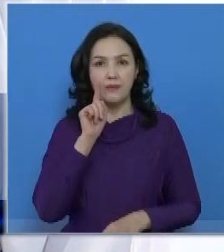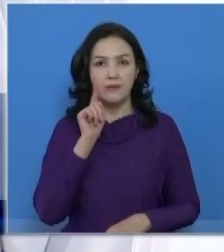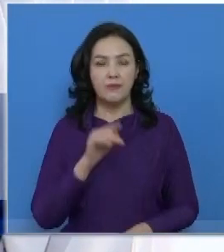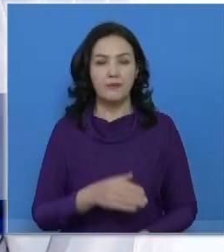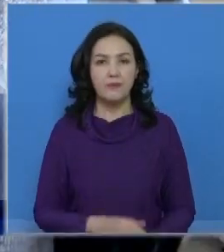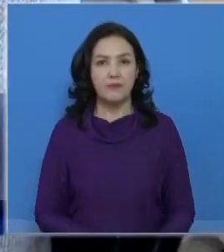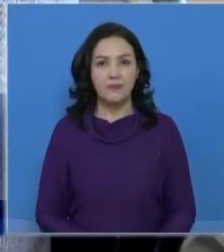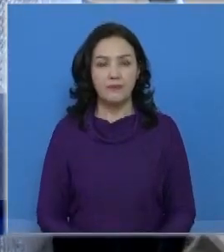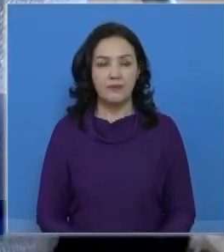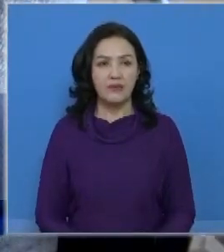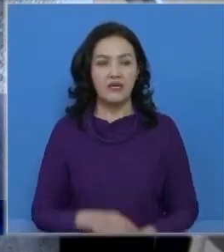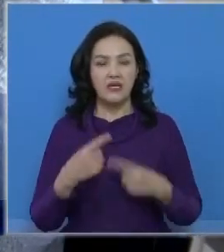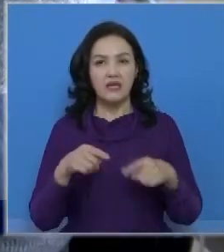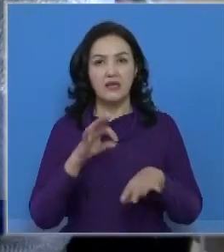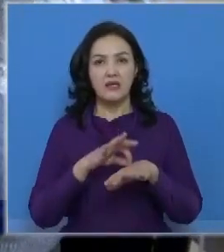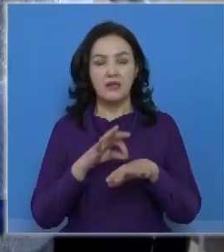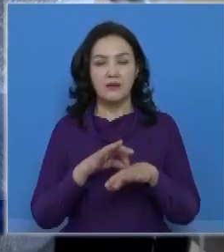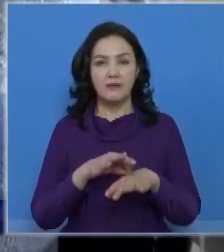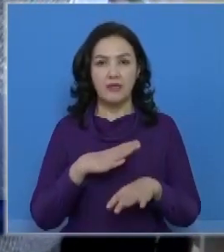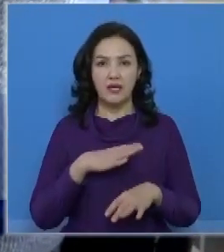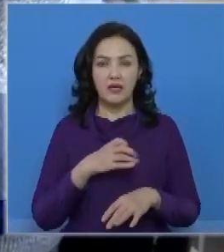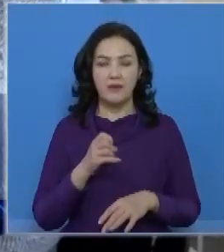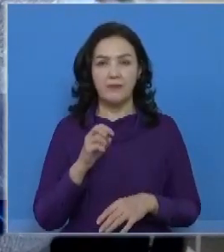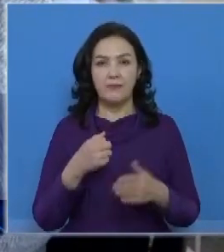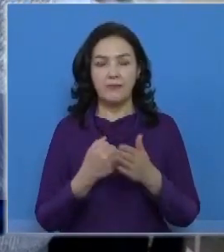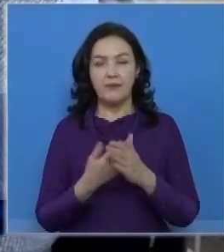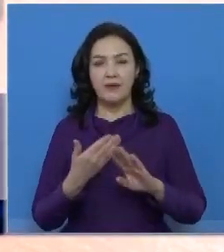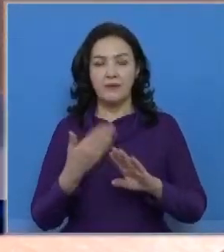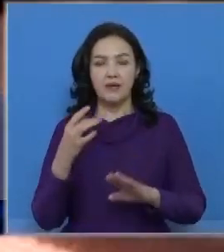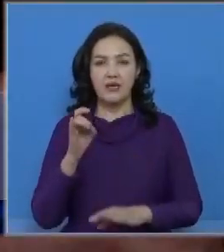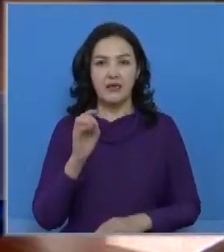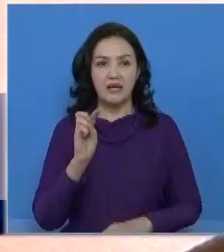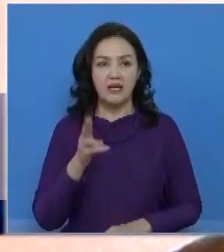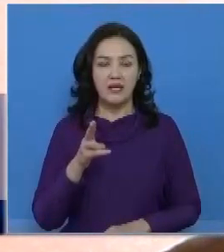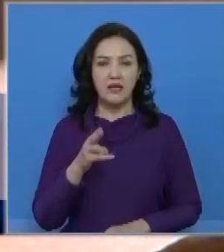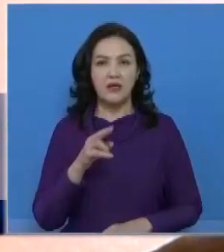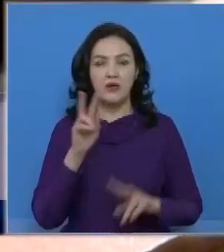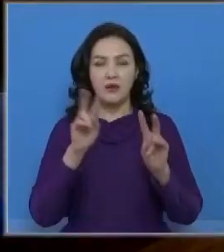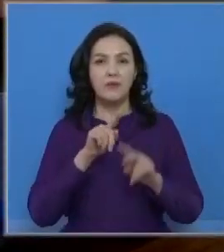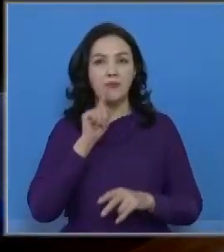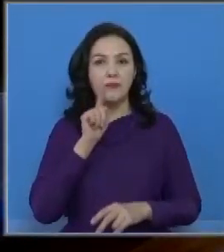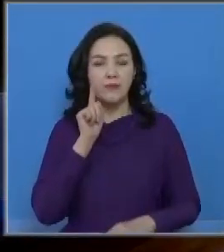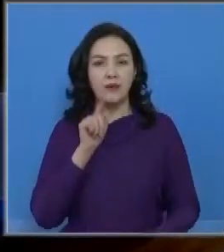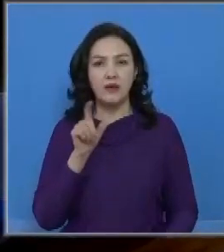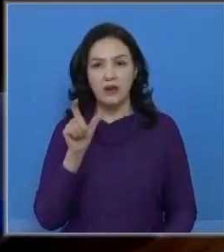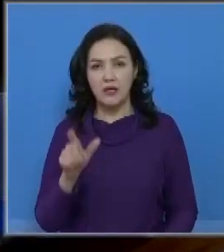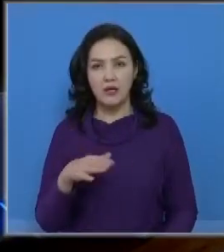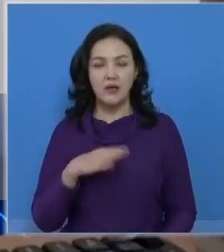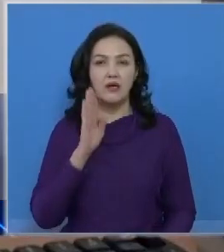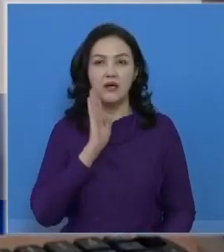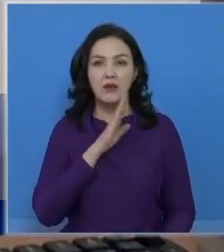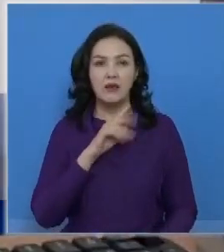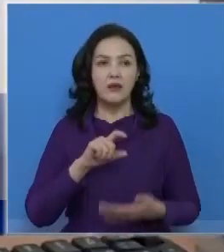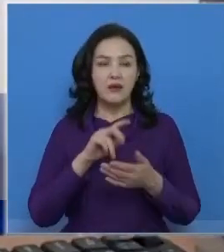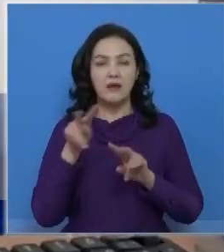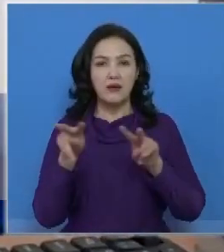молодые люди некоторые болезни относящиеся к предраку также стали диагностироваться у совсем юных пациентов в женском